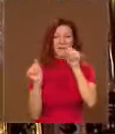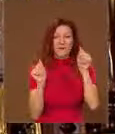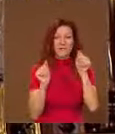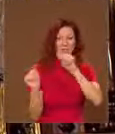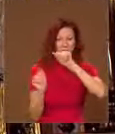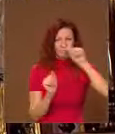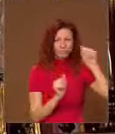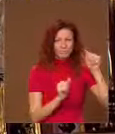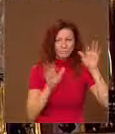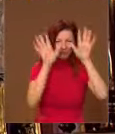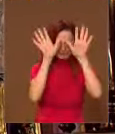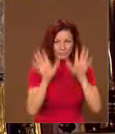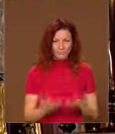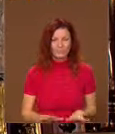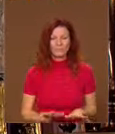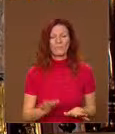на